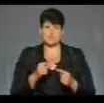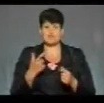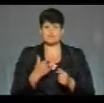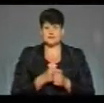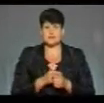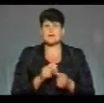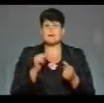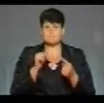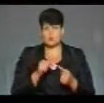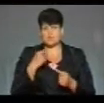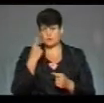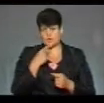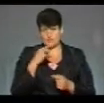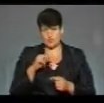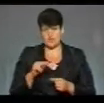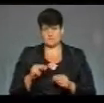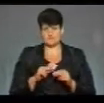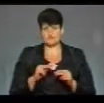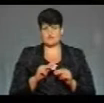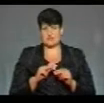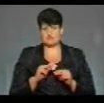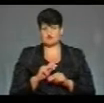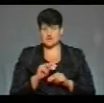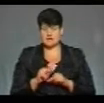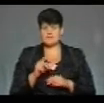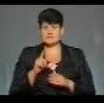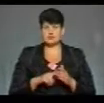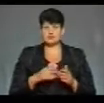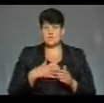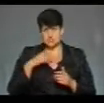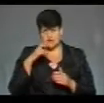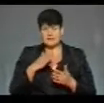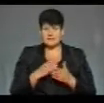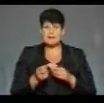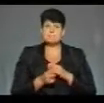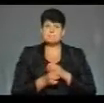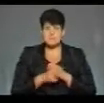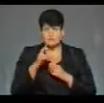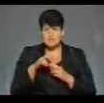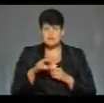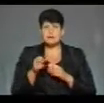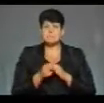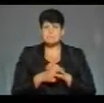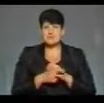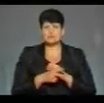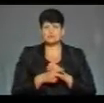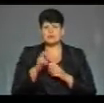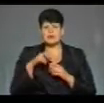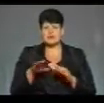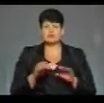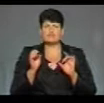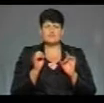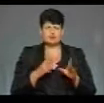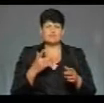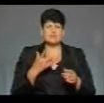проти індивідуального навчання. Вірю, що наша країна є бідною країною. В бідну країну зазвичай віддають вакцини і